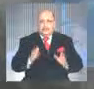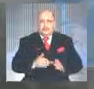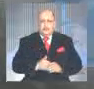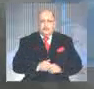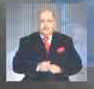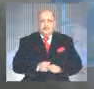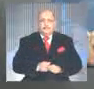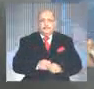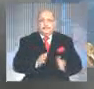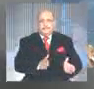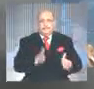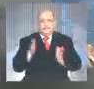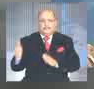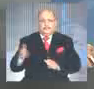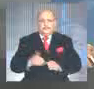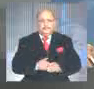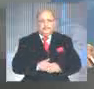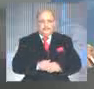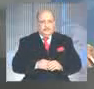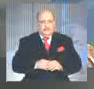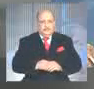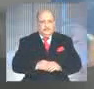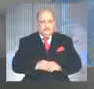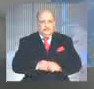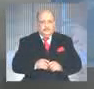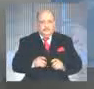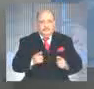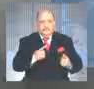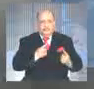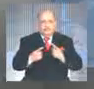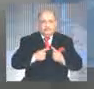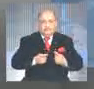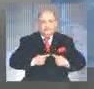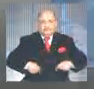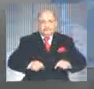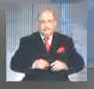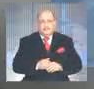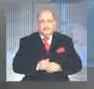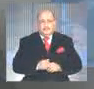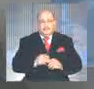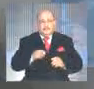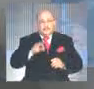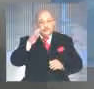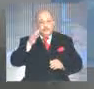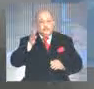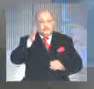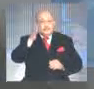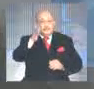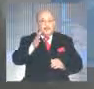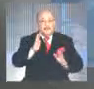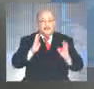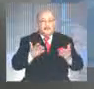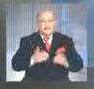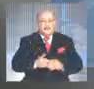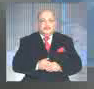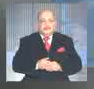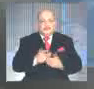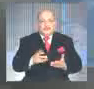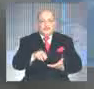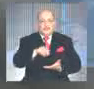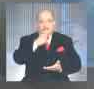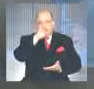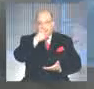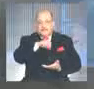الحوار الوطني للطاقة في تونس أي مستقبل انعقد هذه المرة في ولاية المنستير موضوع الطاقة الذي أصبح يهم المواطن